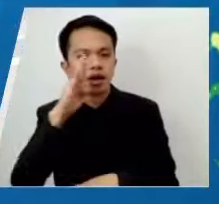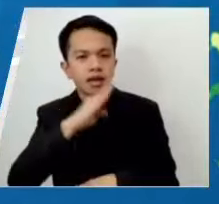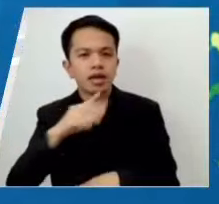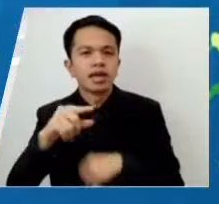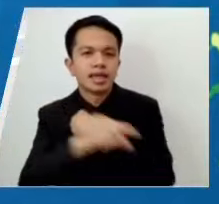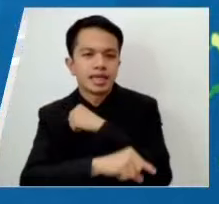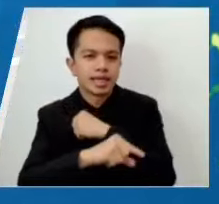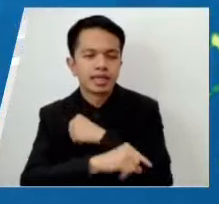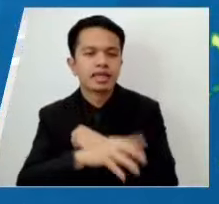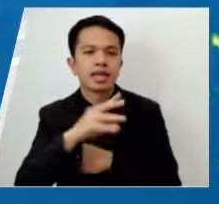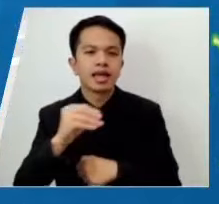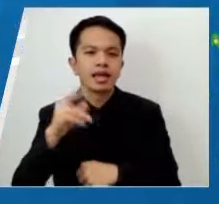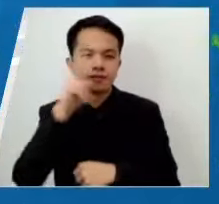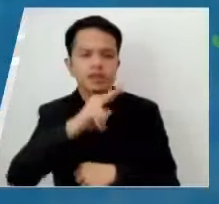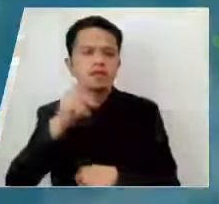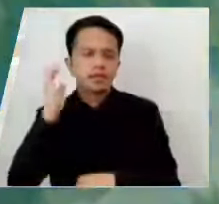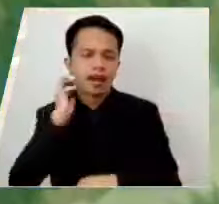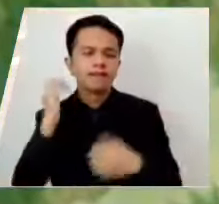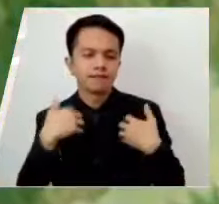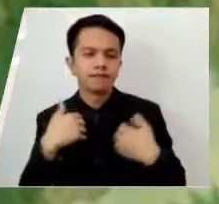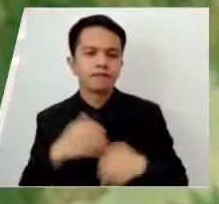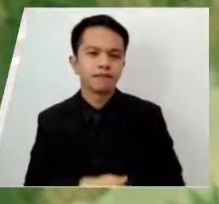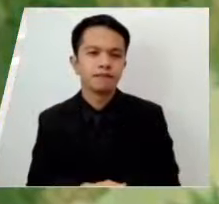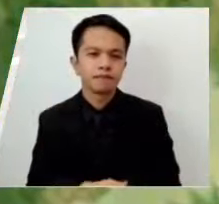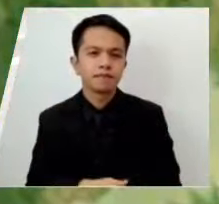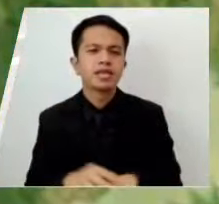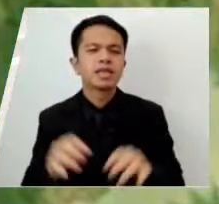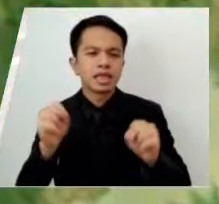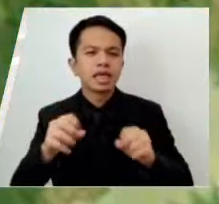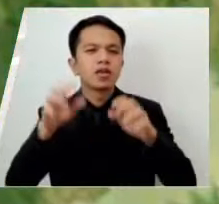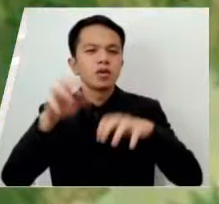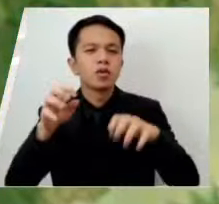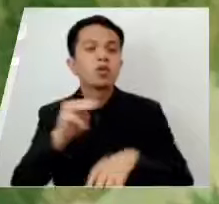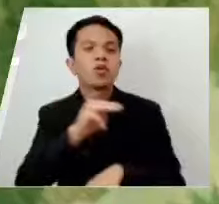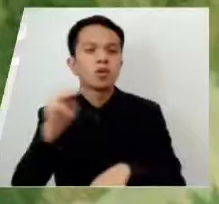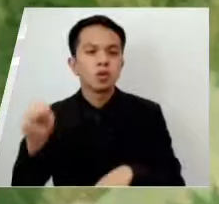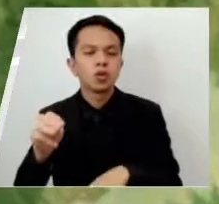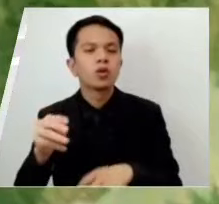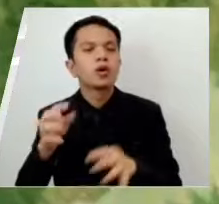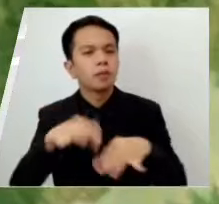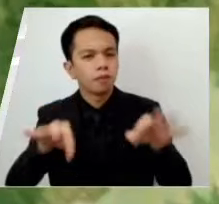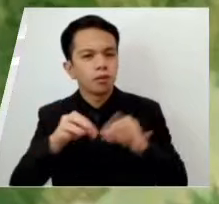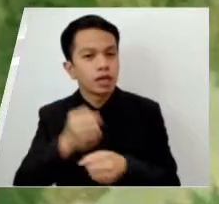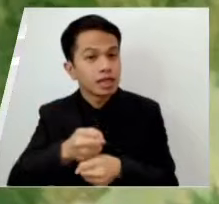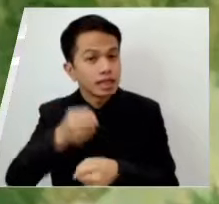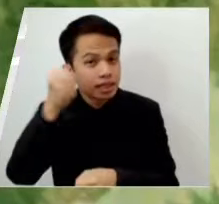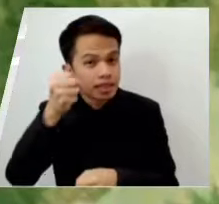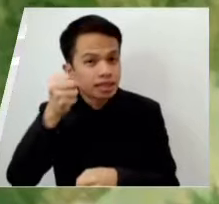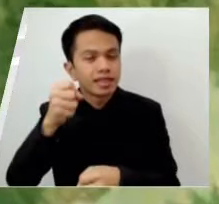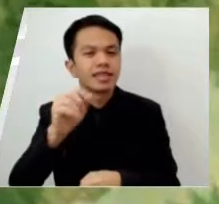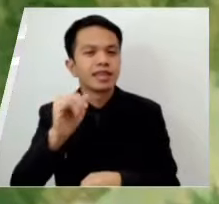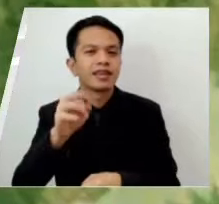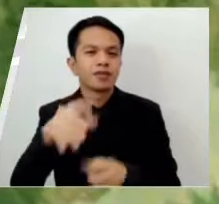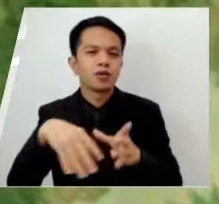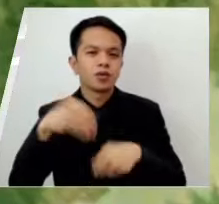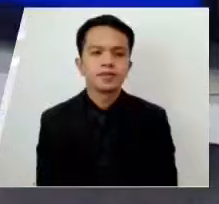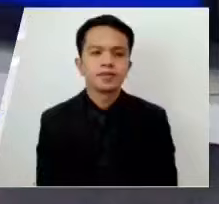bahagi ng Visayas at Mindanao. May chance rin umulan sa Metro Manila kaya magdala ng payong kung lalabas ng bahay.